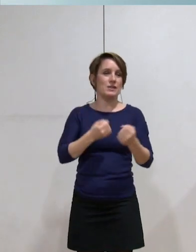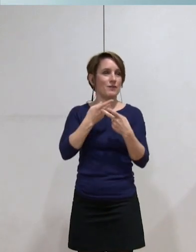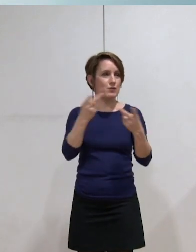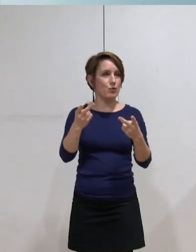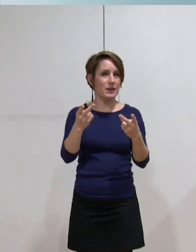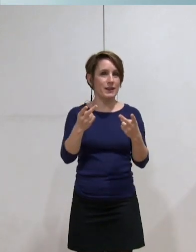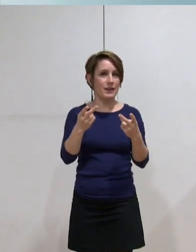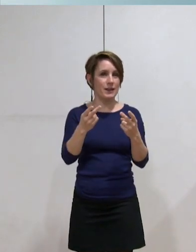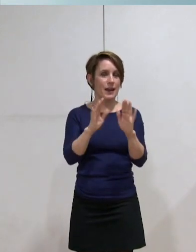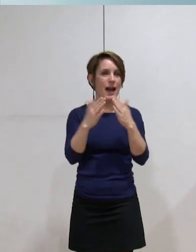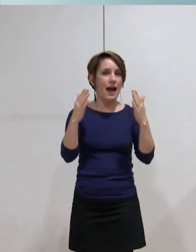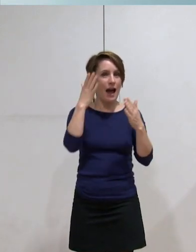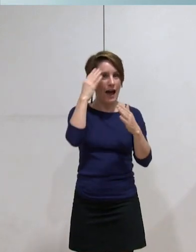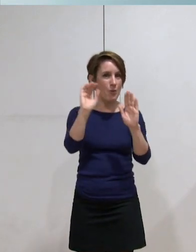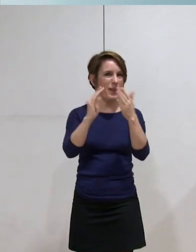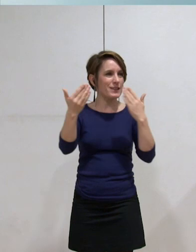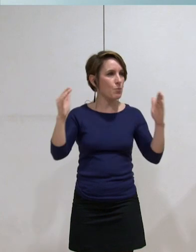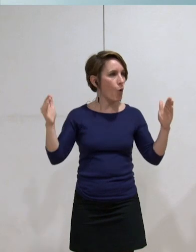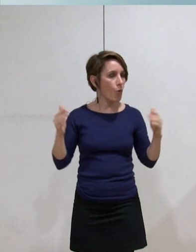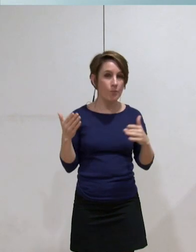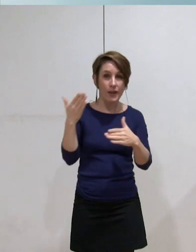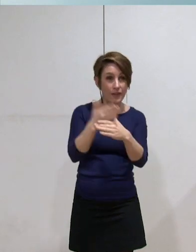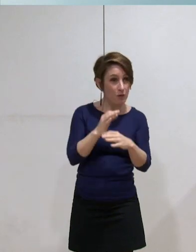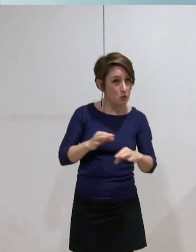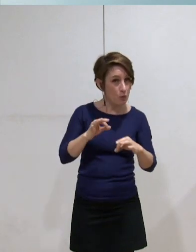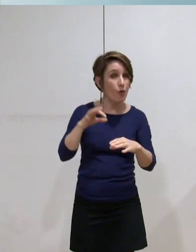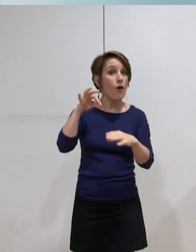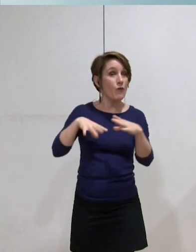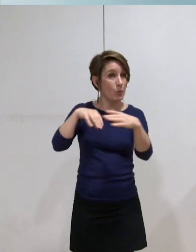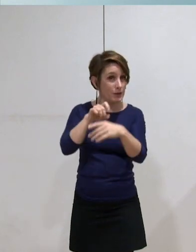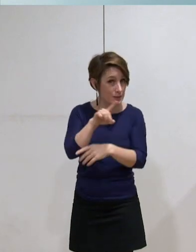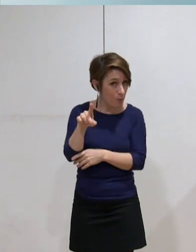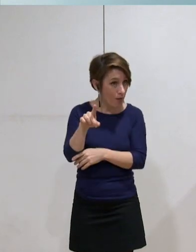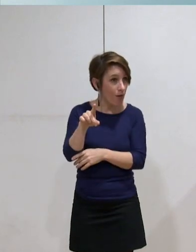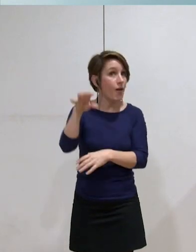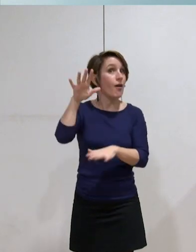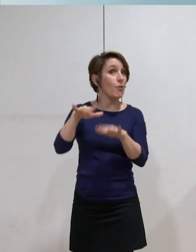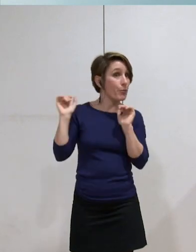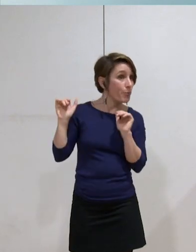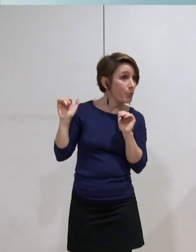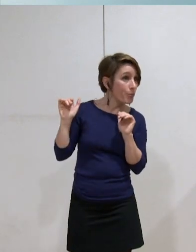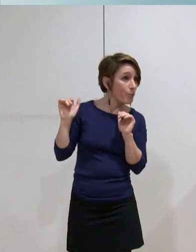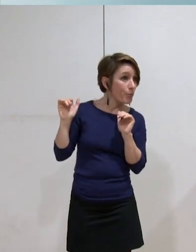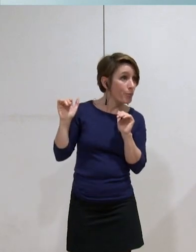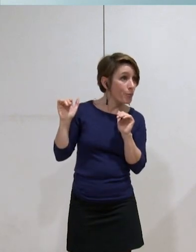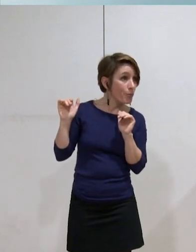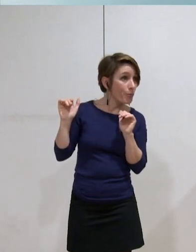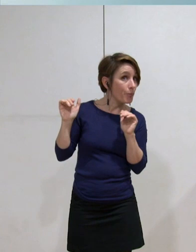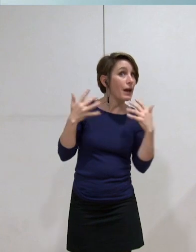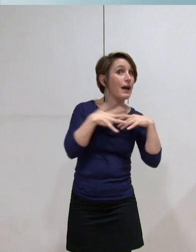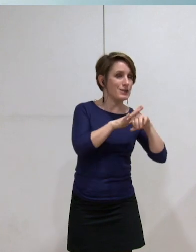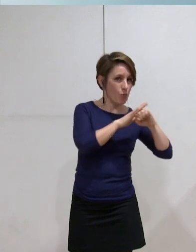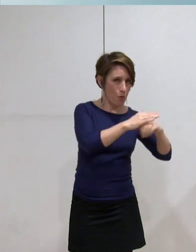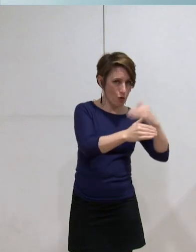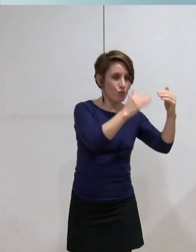y a-t-il des interventions non jamais au voix qui ne prend pas part au vote qui s'abstient qui vote rassemblement